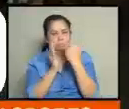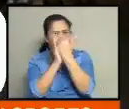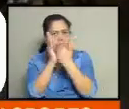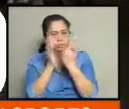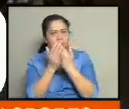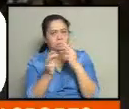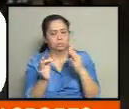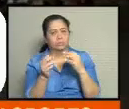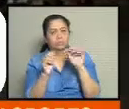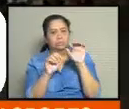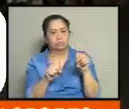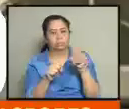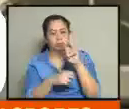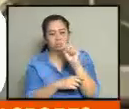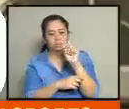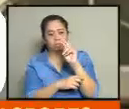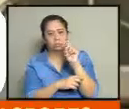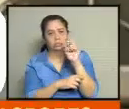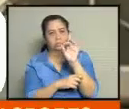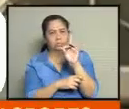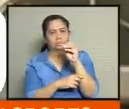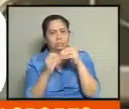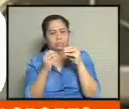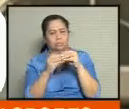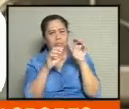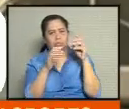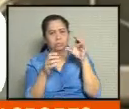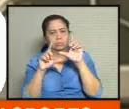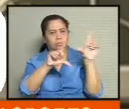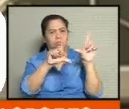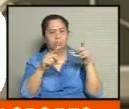Naglabas naman ng arrest warrant ang korte para sa 80 akusado